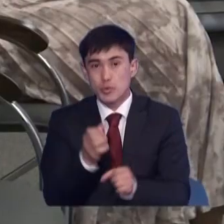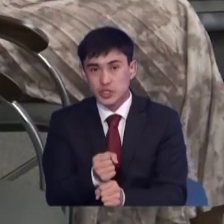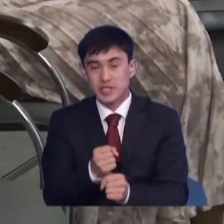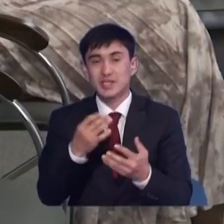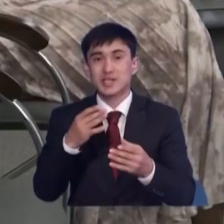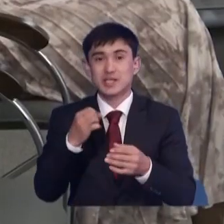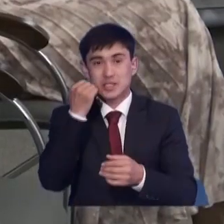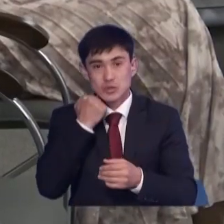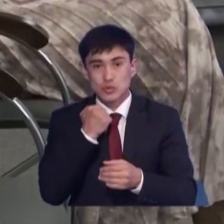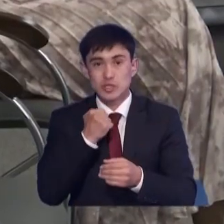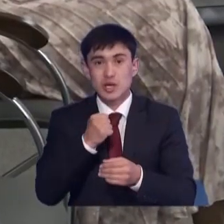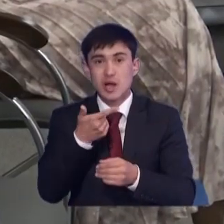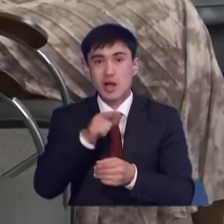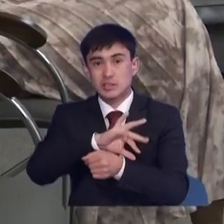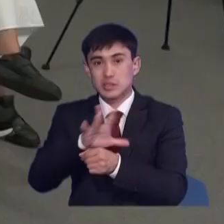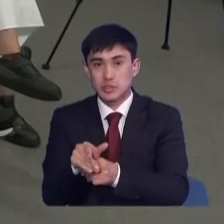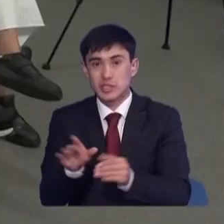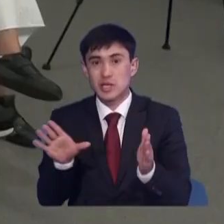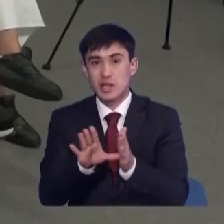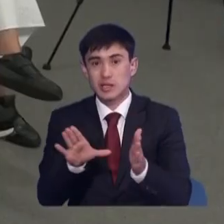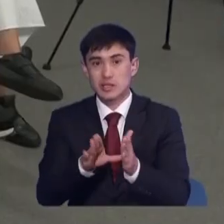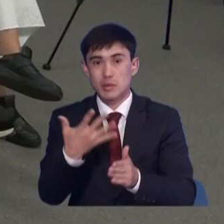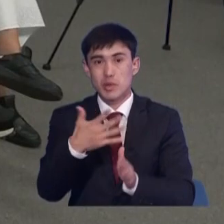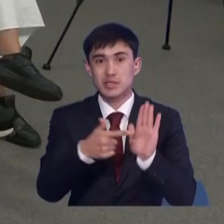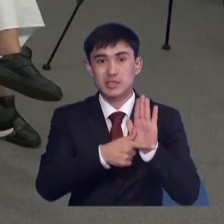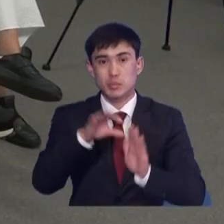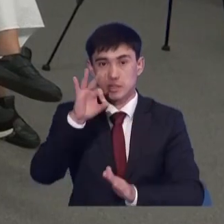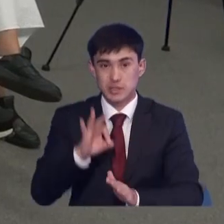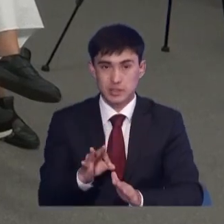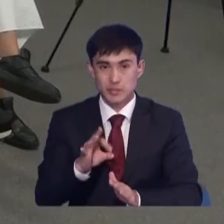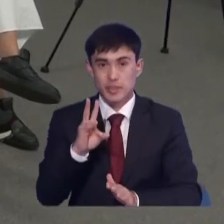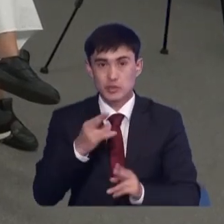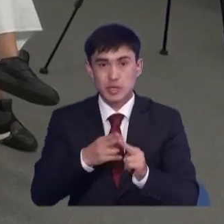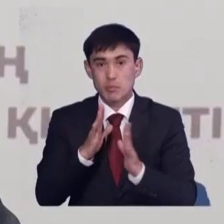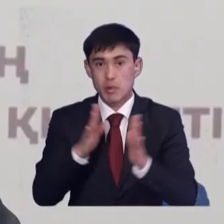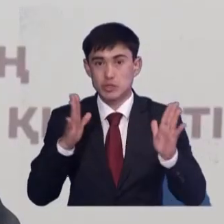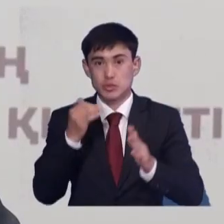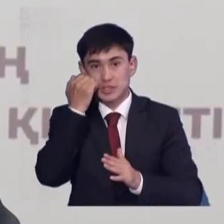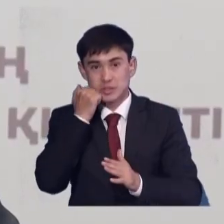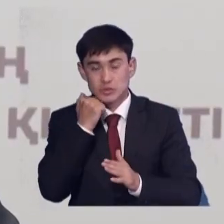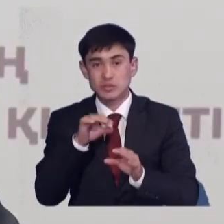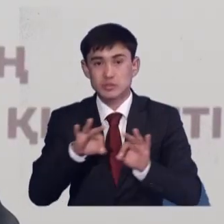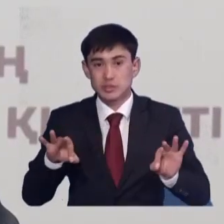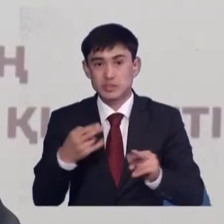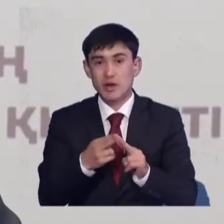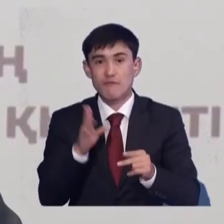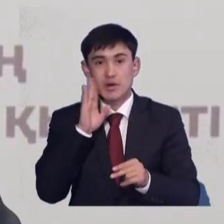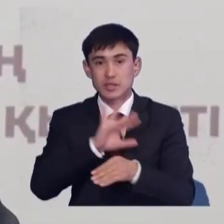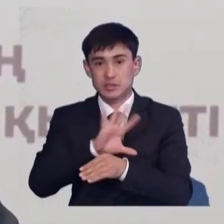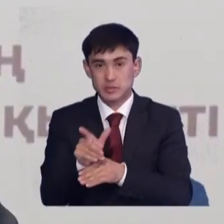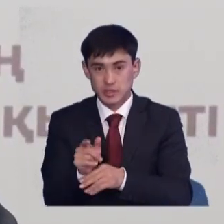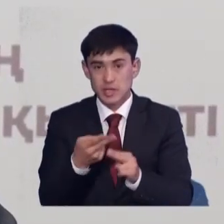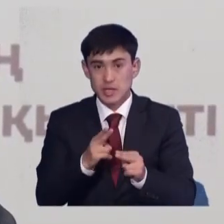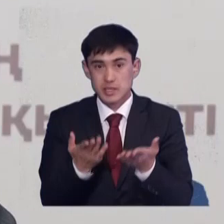износа сетей газоснабжения и подачи электроэнергии на 5,7%. Однако самый большой износ сетей приходится на